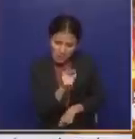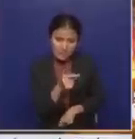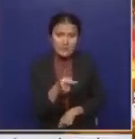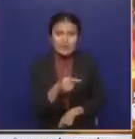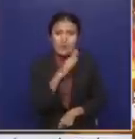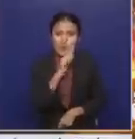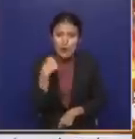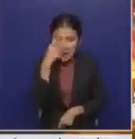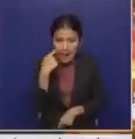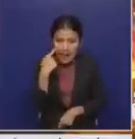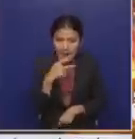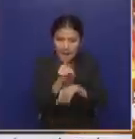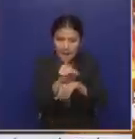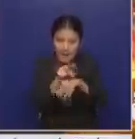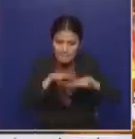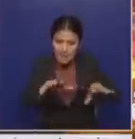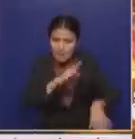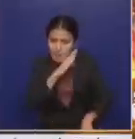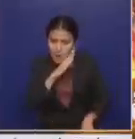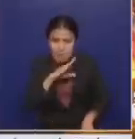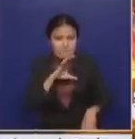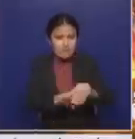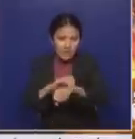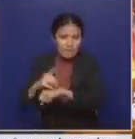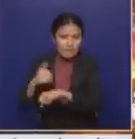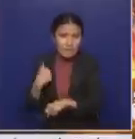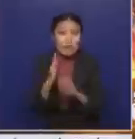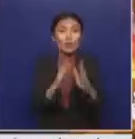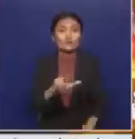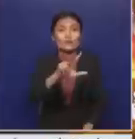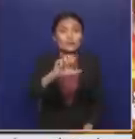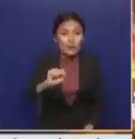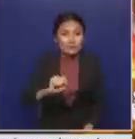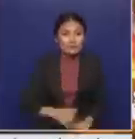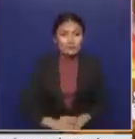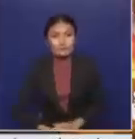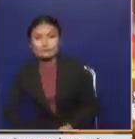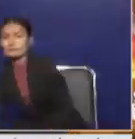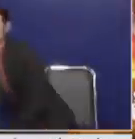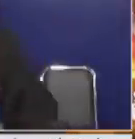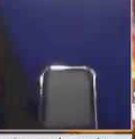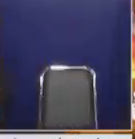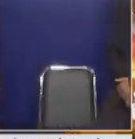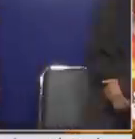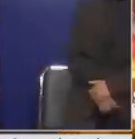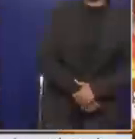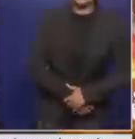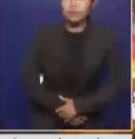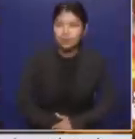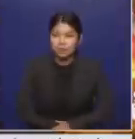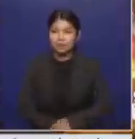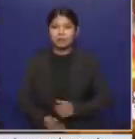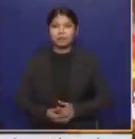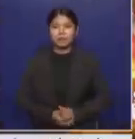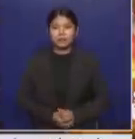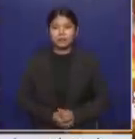ใช้สื่อโซเชี่ยลถึง 3แสนรายประเทศนี้พระจับประชาชนถึงสามแสนไม่ว่าจะร้ายหรือ URLอยู่กันไม่ได้